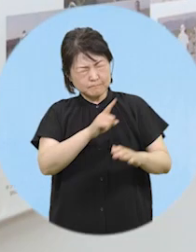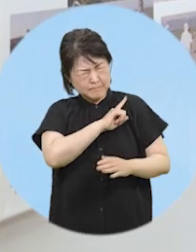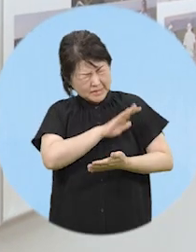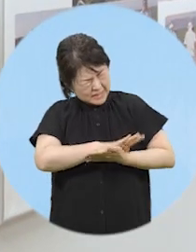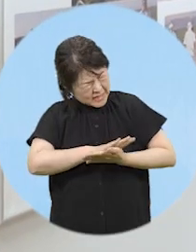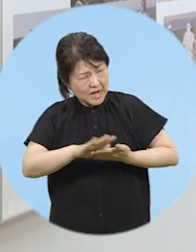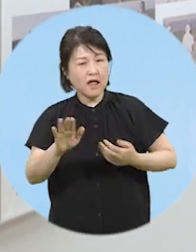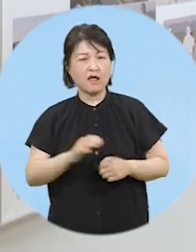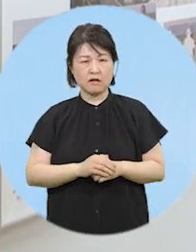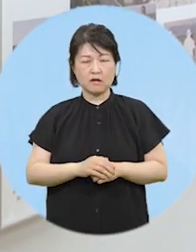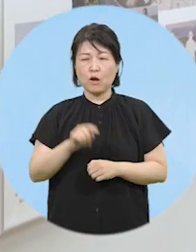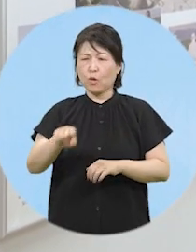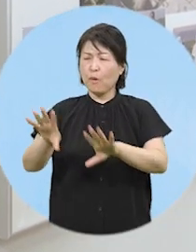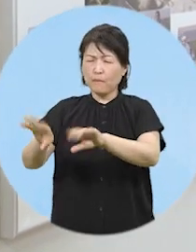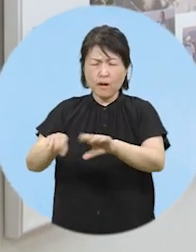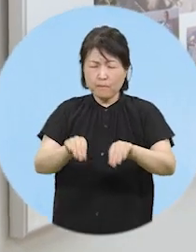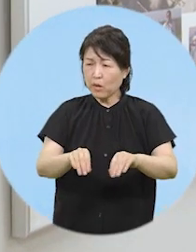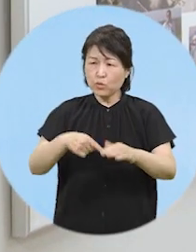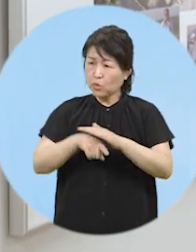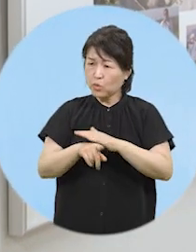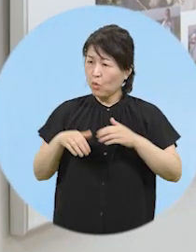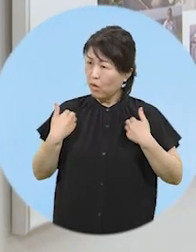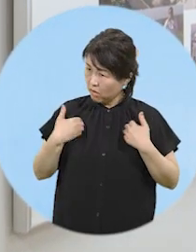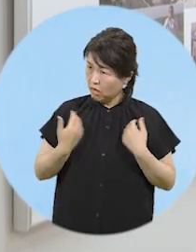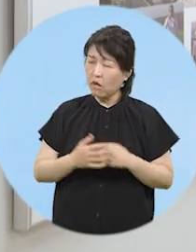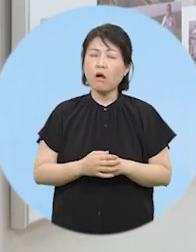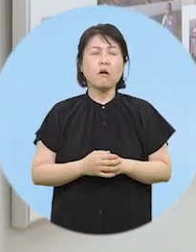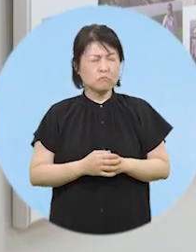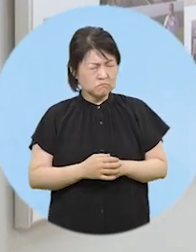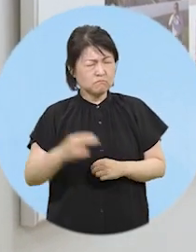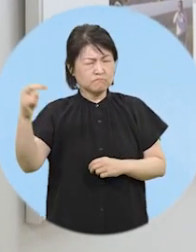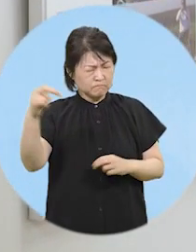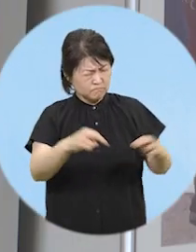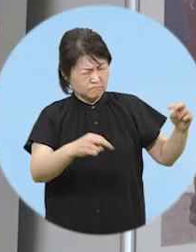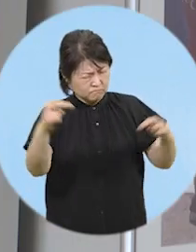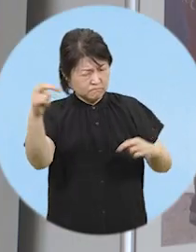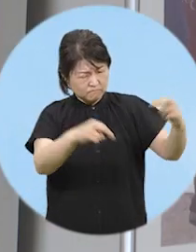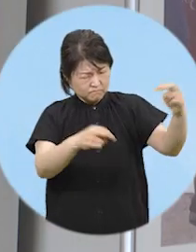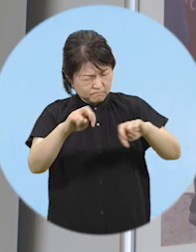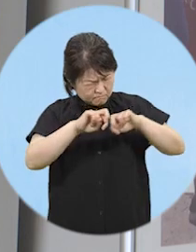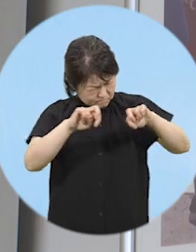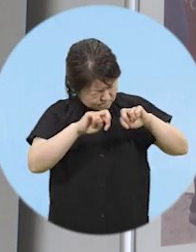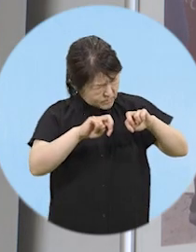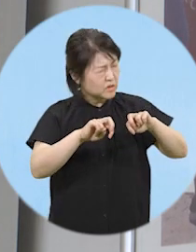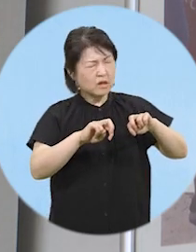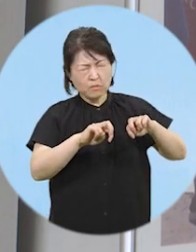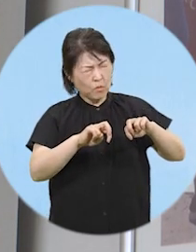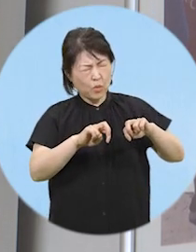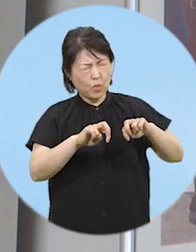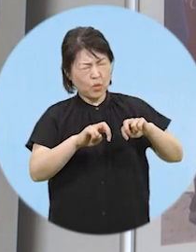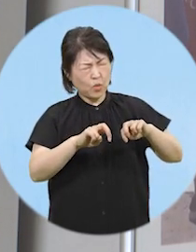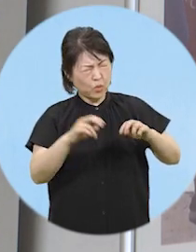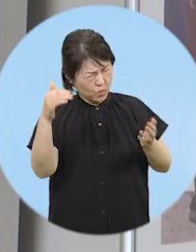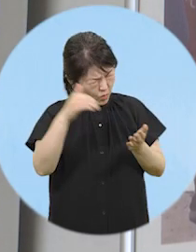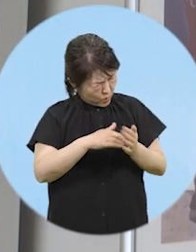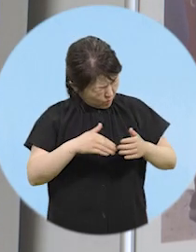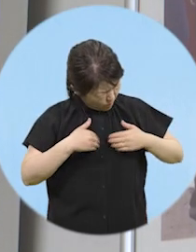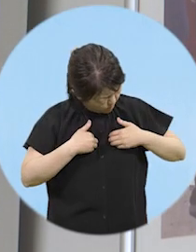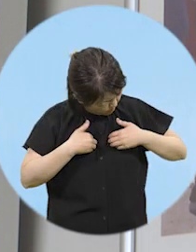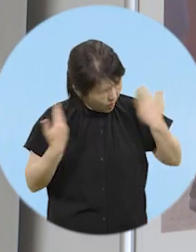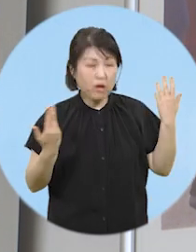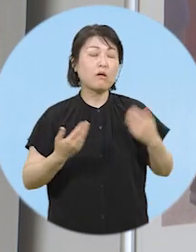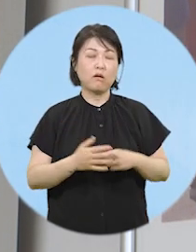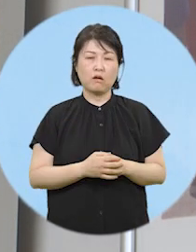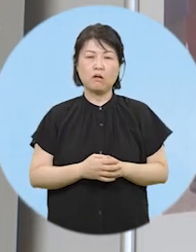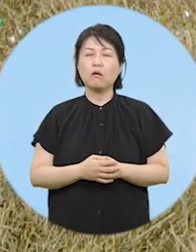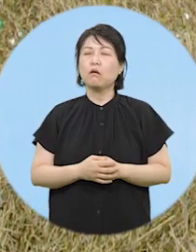。 これも原因究明に至っとらんの？ 結局いろんな角度からやってもなかなかですね、漁協県国全部上げ